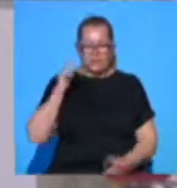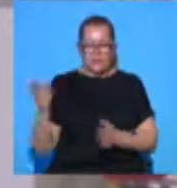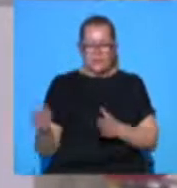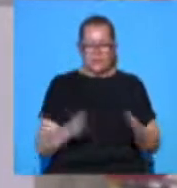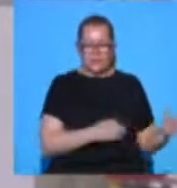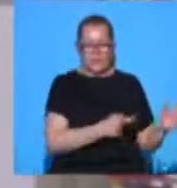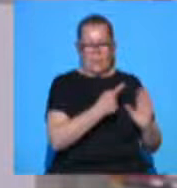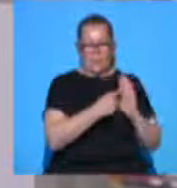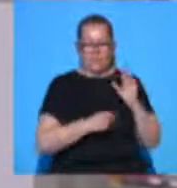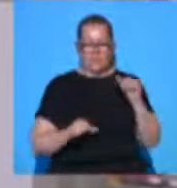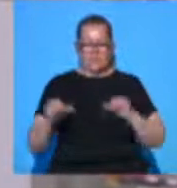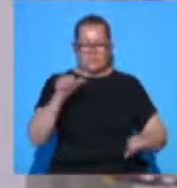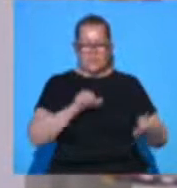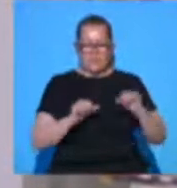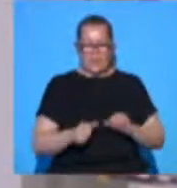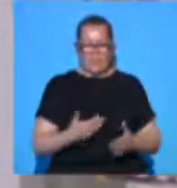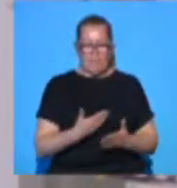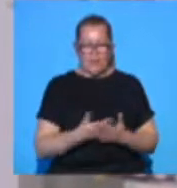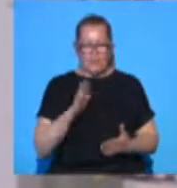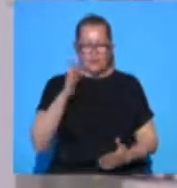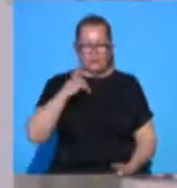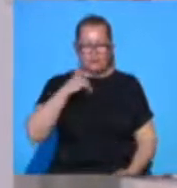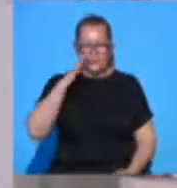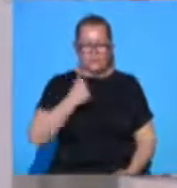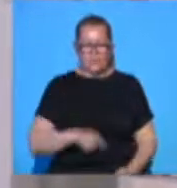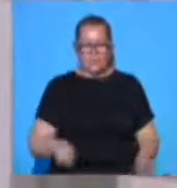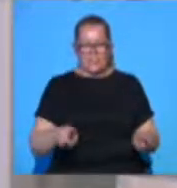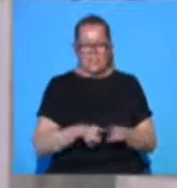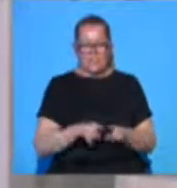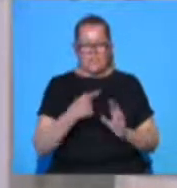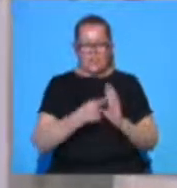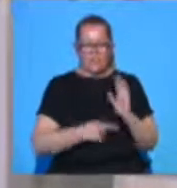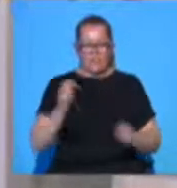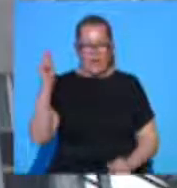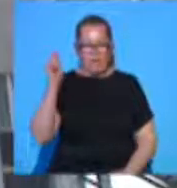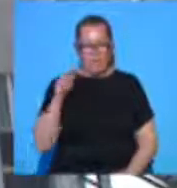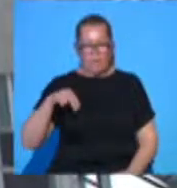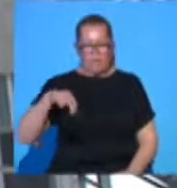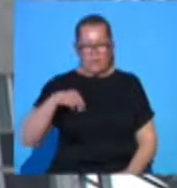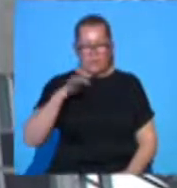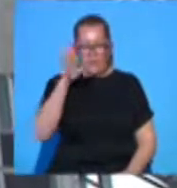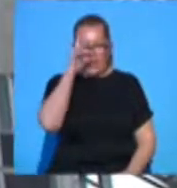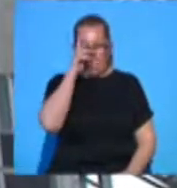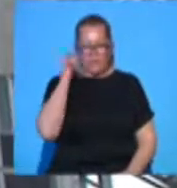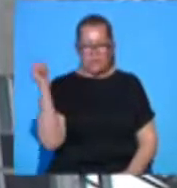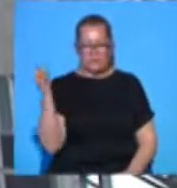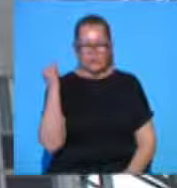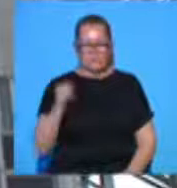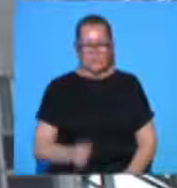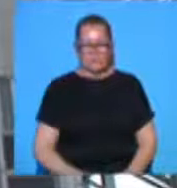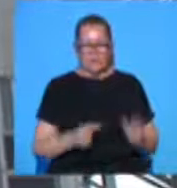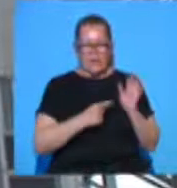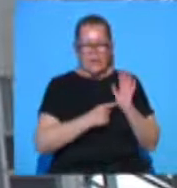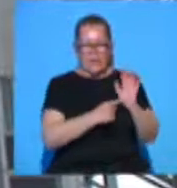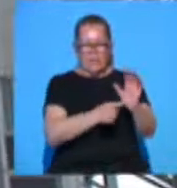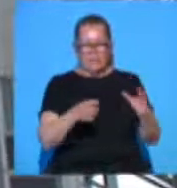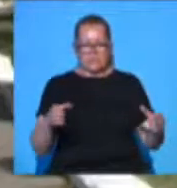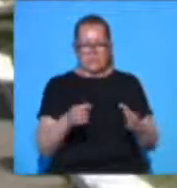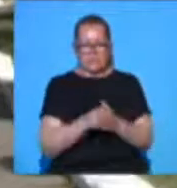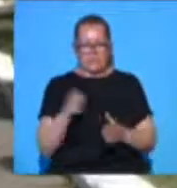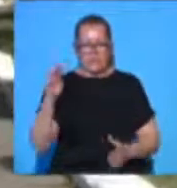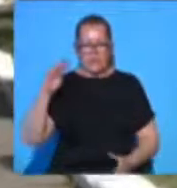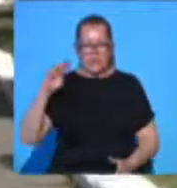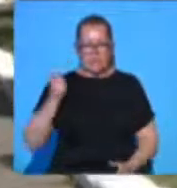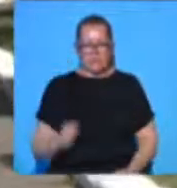la începutul lunii septembrie, timp de 5 zile, precum și în lunile februarie, martie, aprilie și iunie.